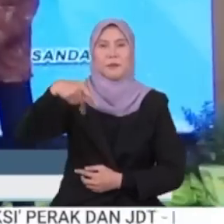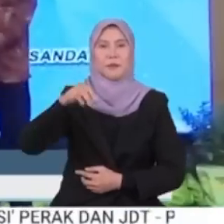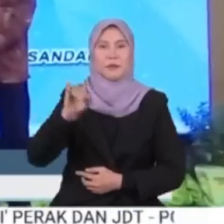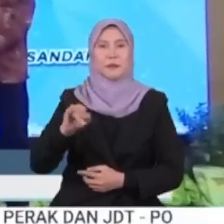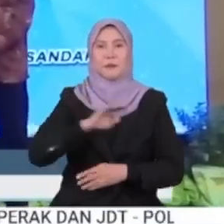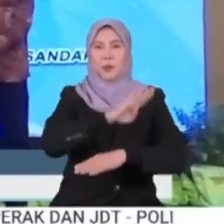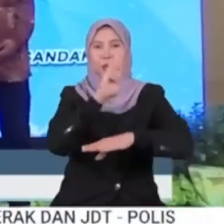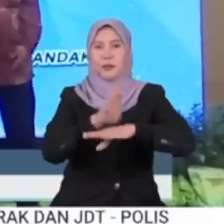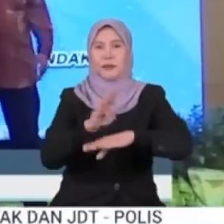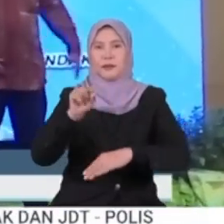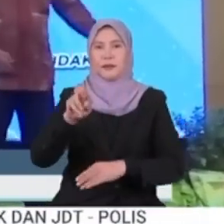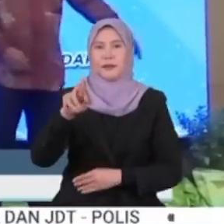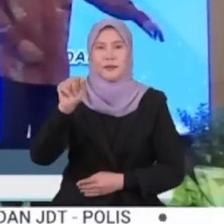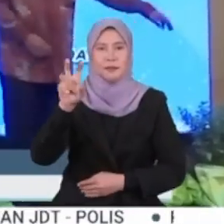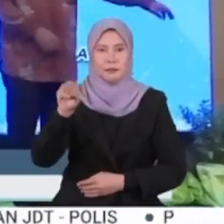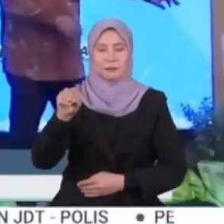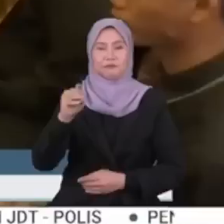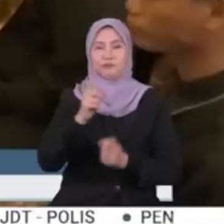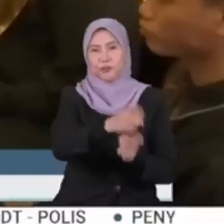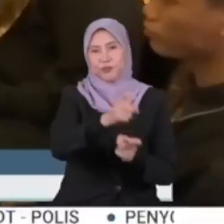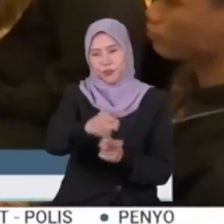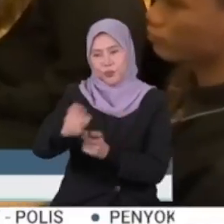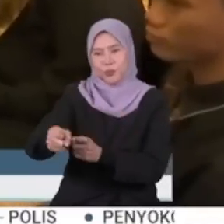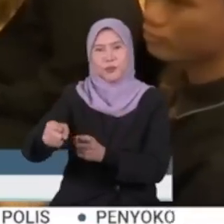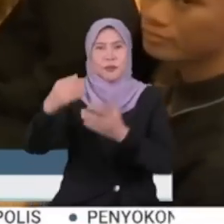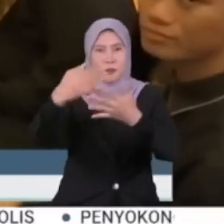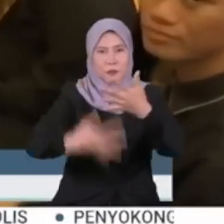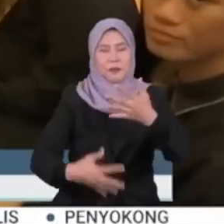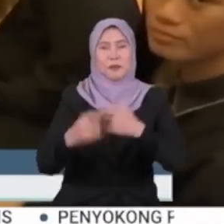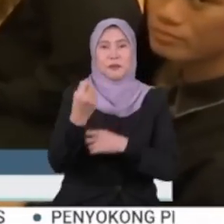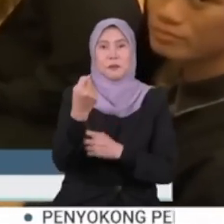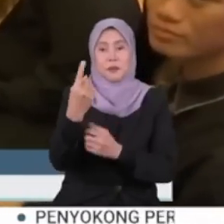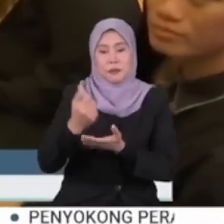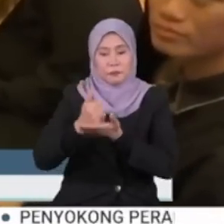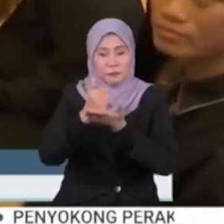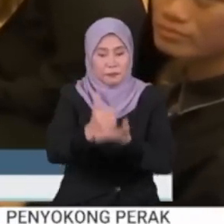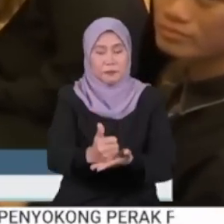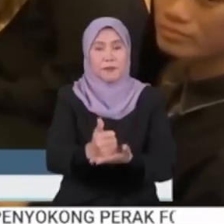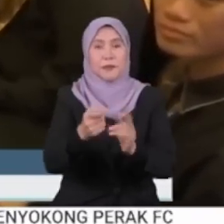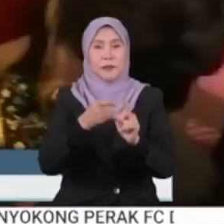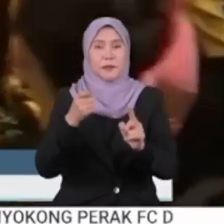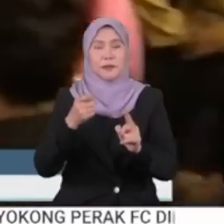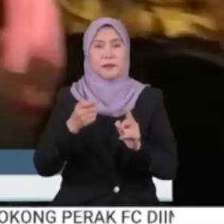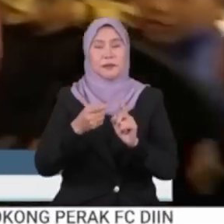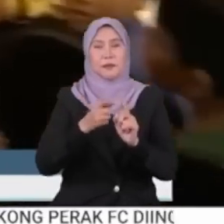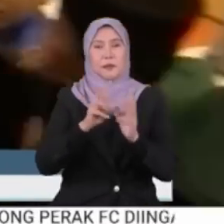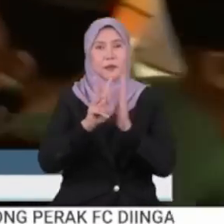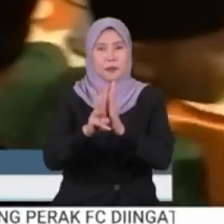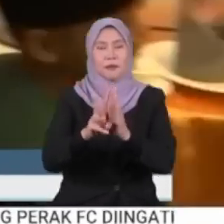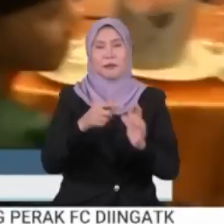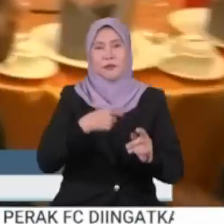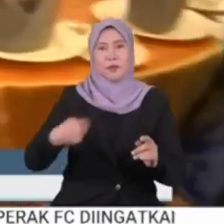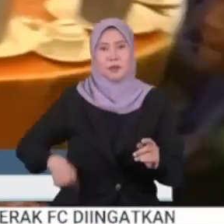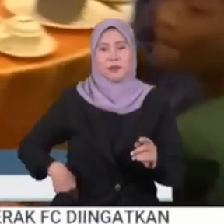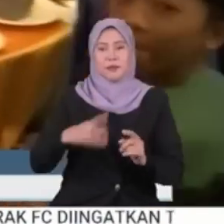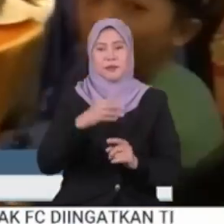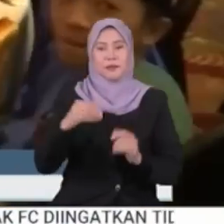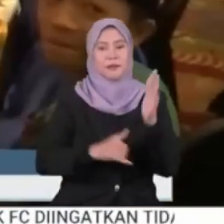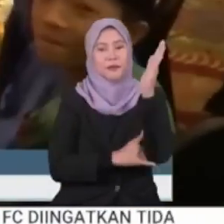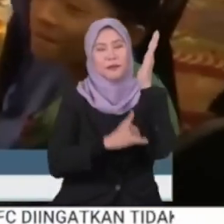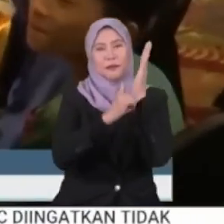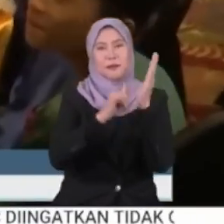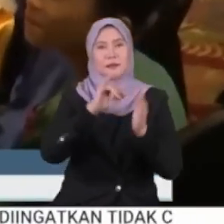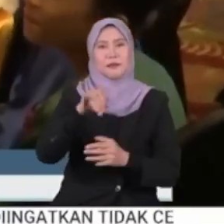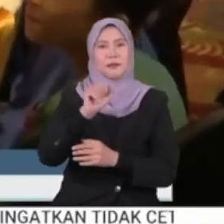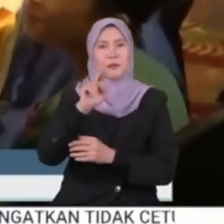Bukit Garam Kinabatangan. Tun Johar turut berkenan menyampaikan bantuan daripada Konsulat China dan Yayasan Nur Jauhar